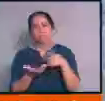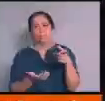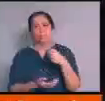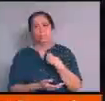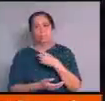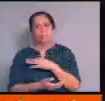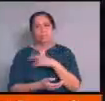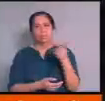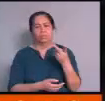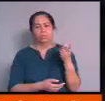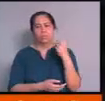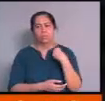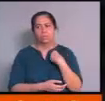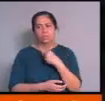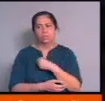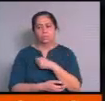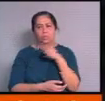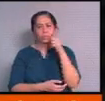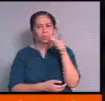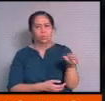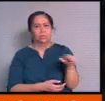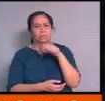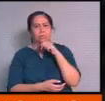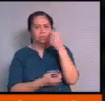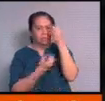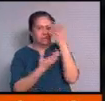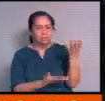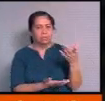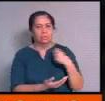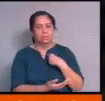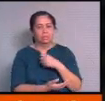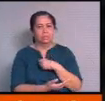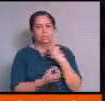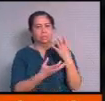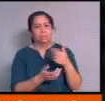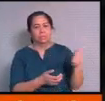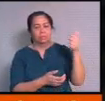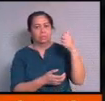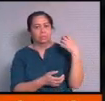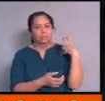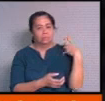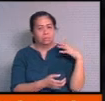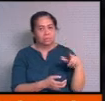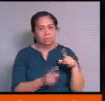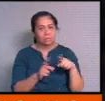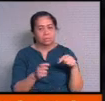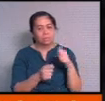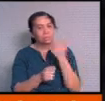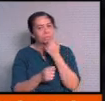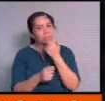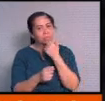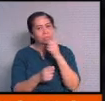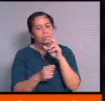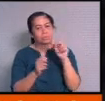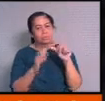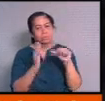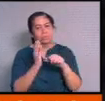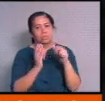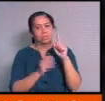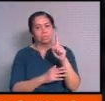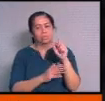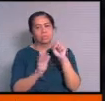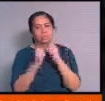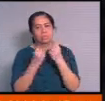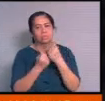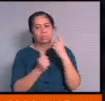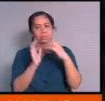ng dalawang senador. Mukhang hindi raw kasi nasabi ng mga ito sa kanilang mga amo na nilalabag nila ang Article 1, Section